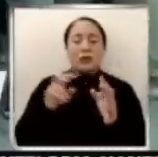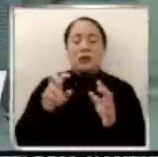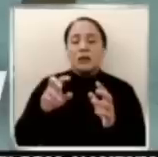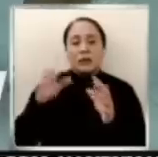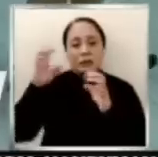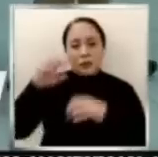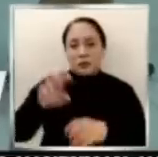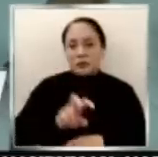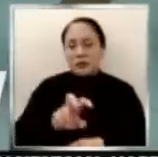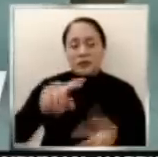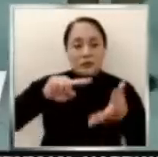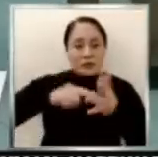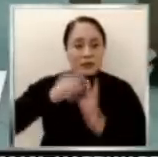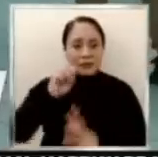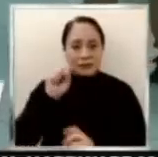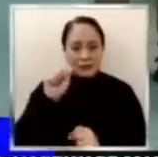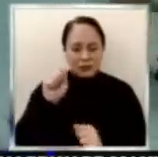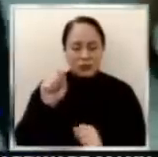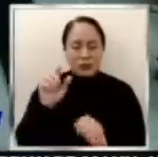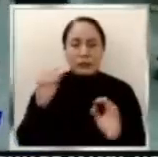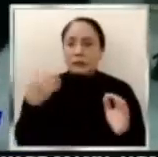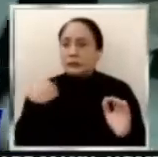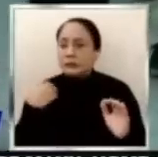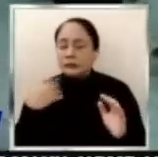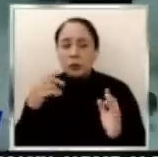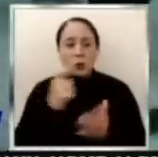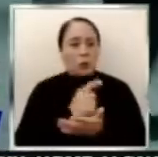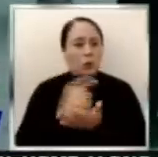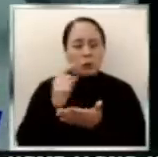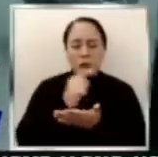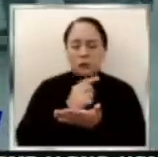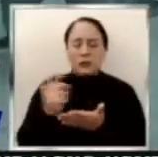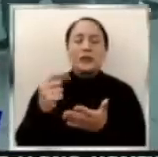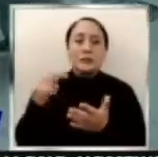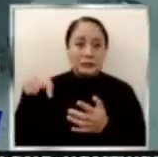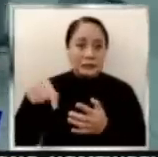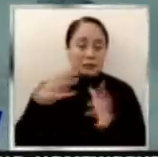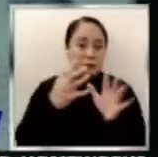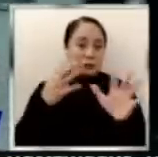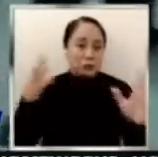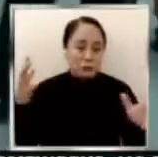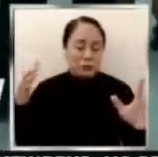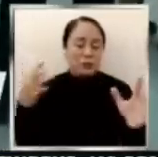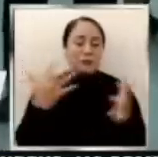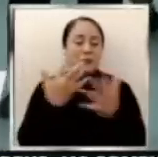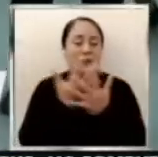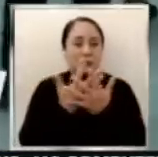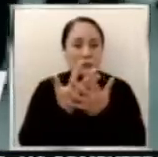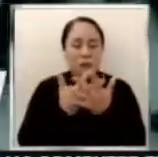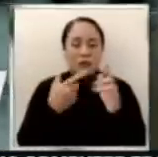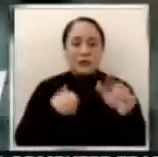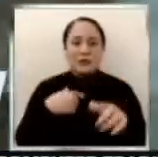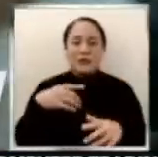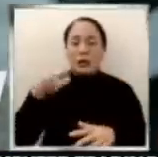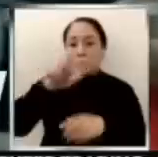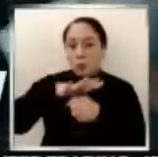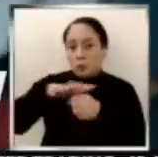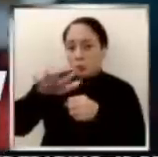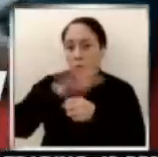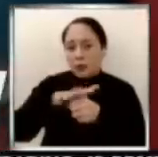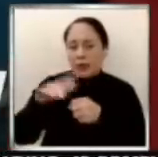Sabado. Wala pang Holy Week ay ganito na yung pila dito sa screening ng mga domestic na mga